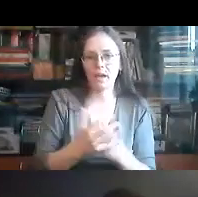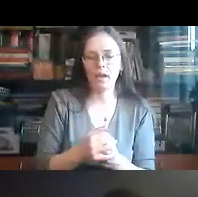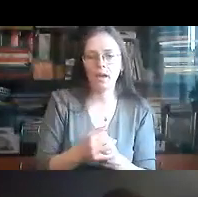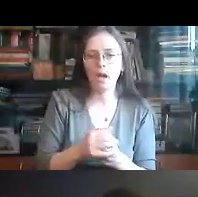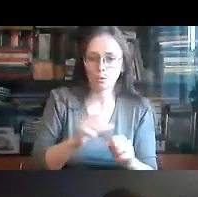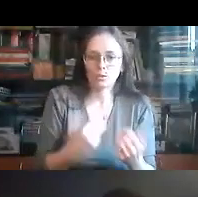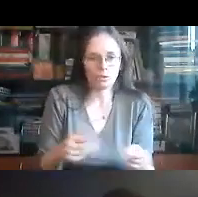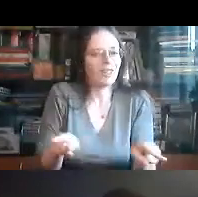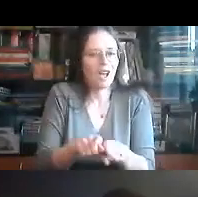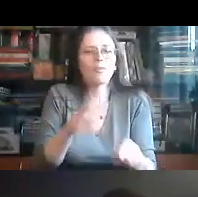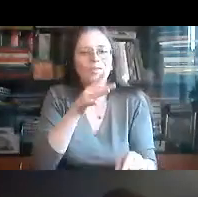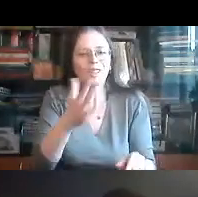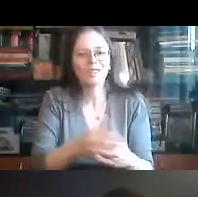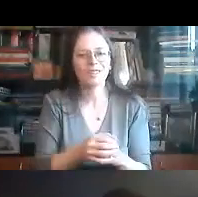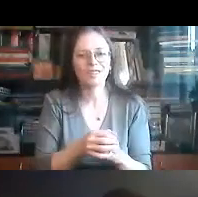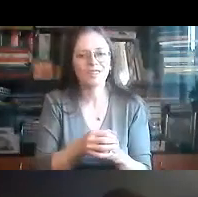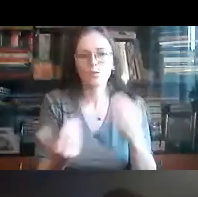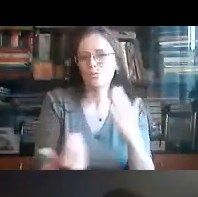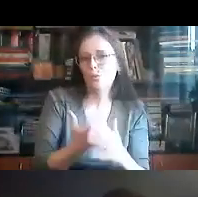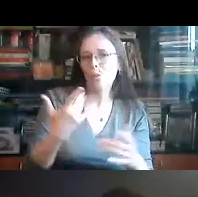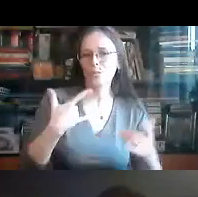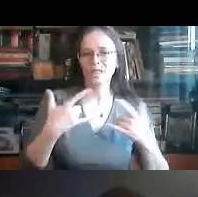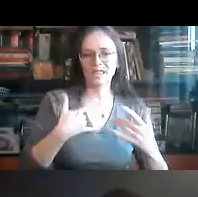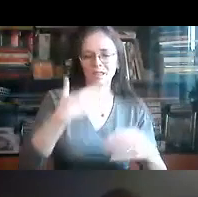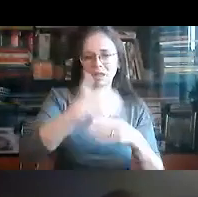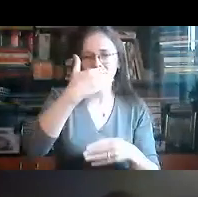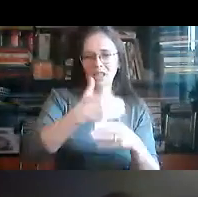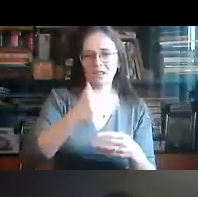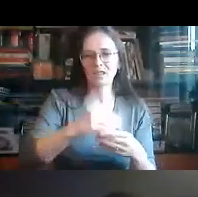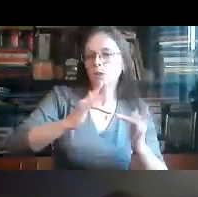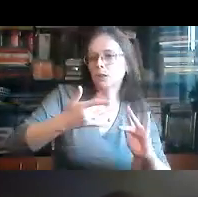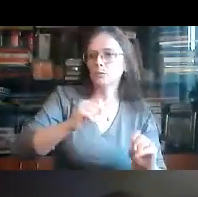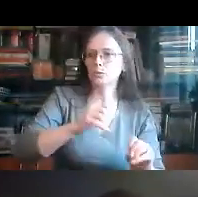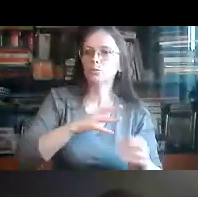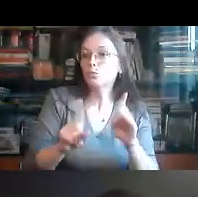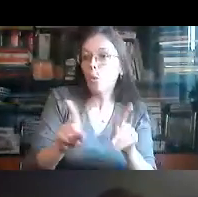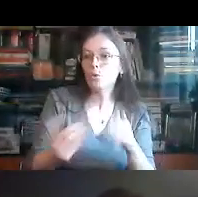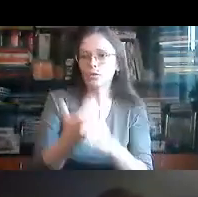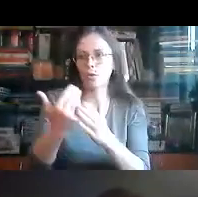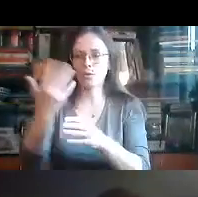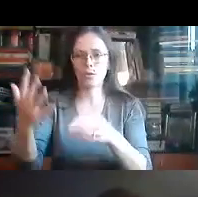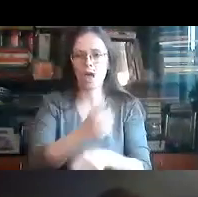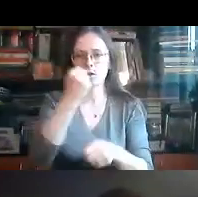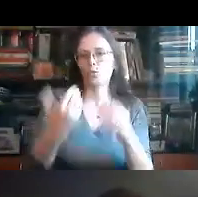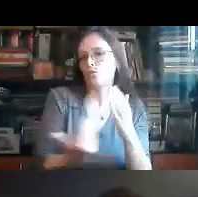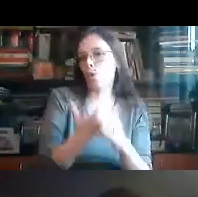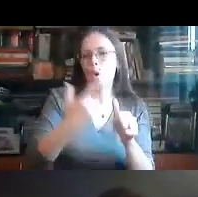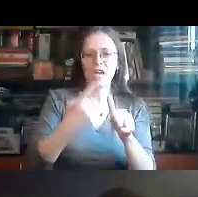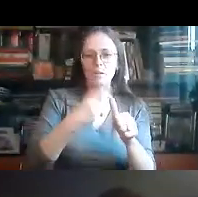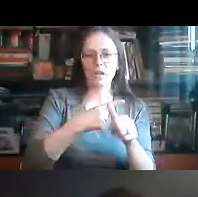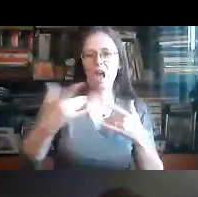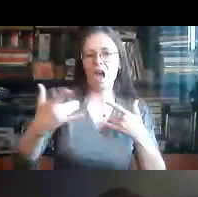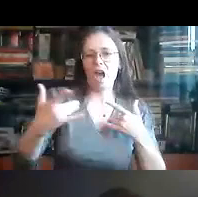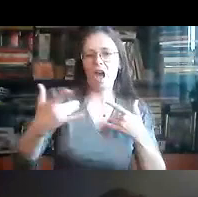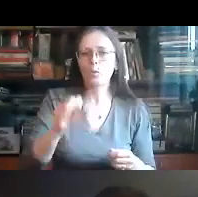пространства, интернета и так далее. И это, во-первых. Во-вторых, появятся молодые люди, которые не обязательно по образованию